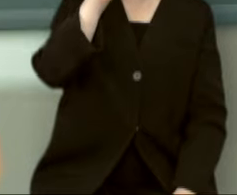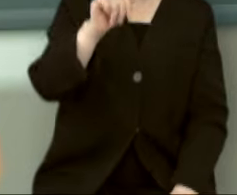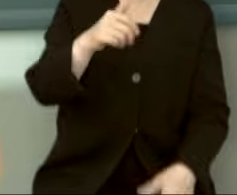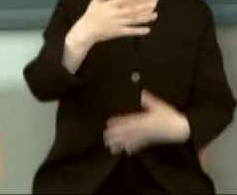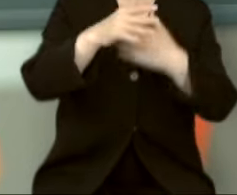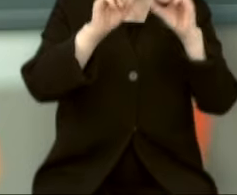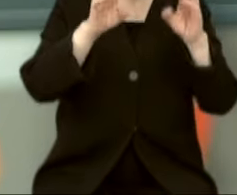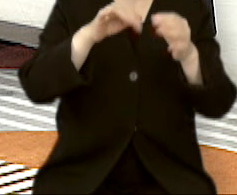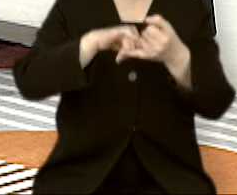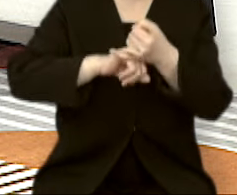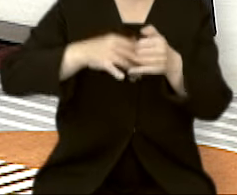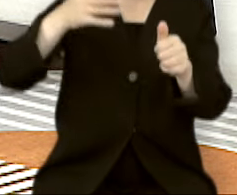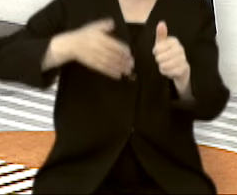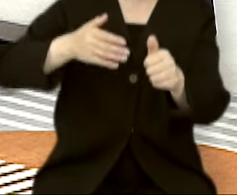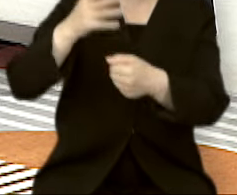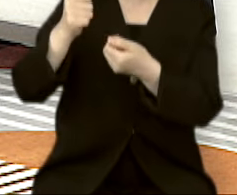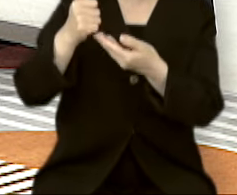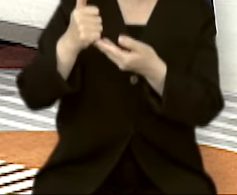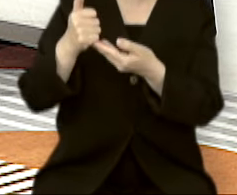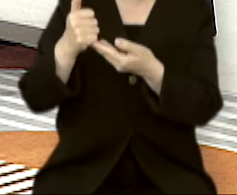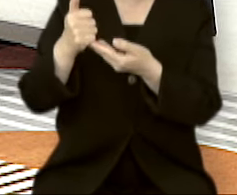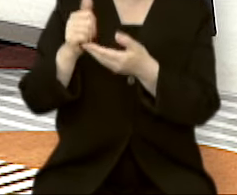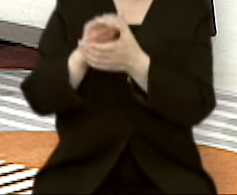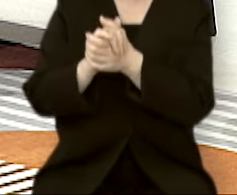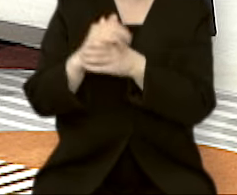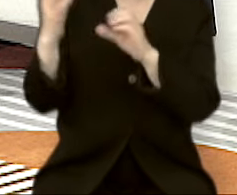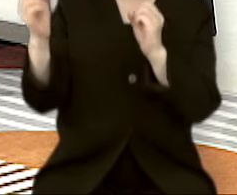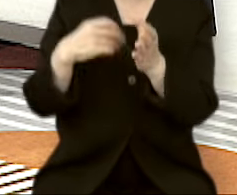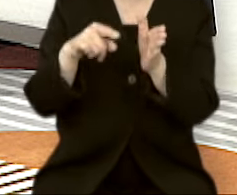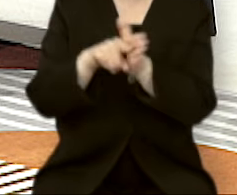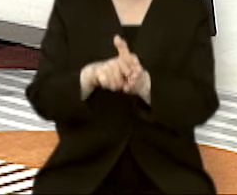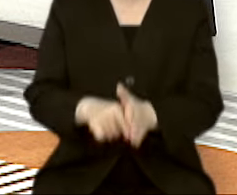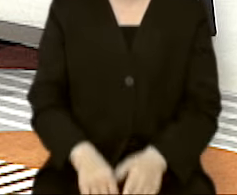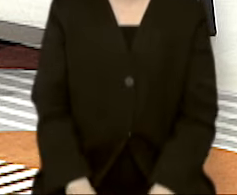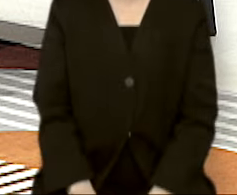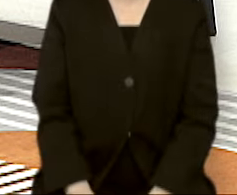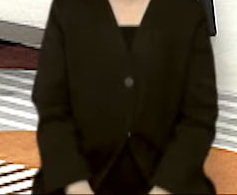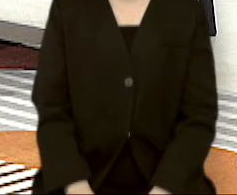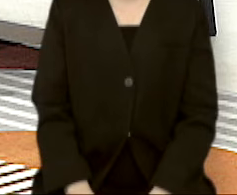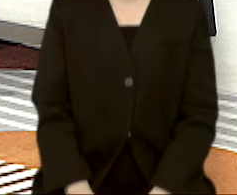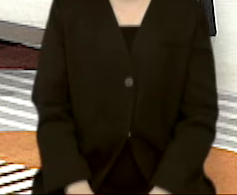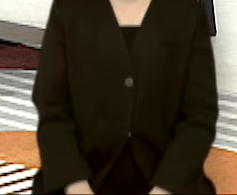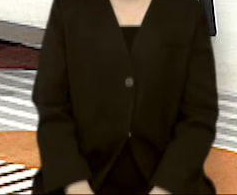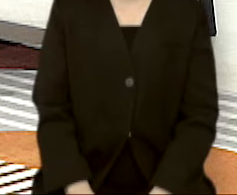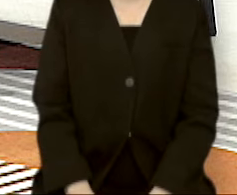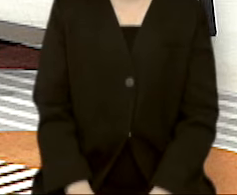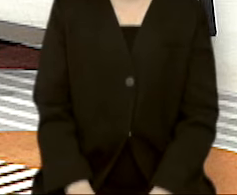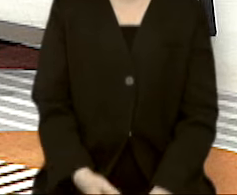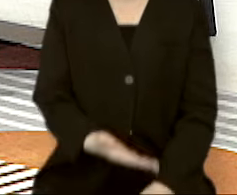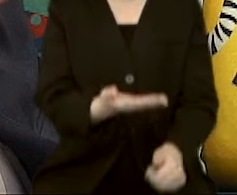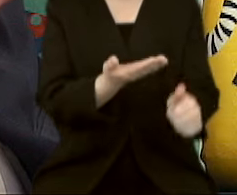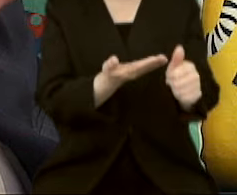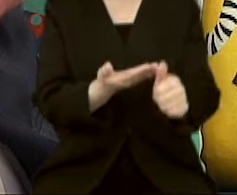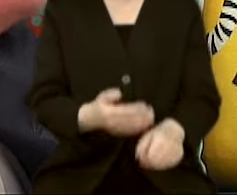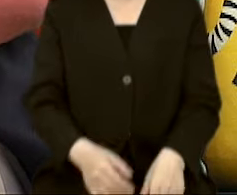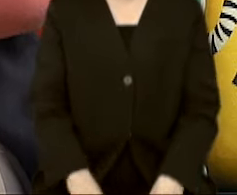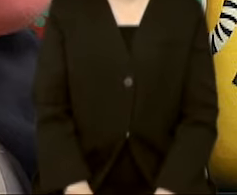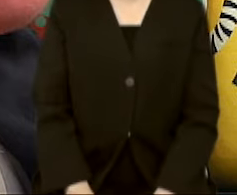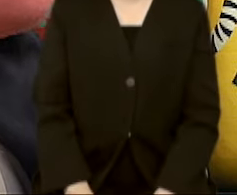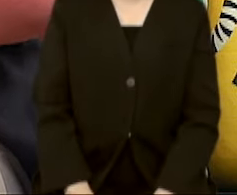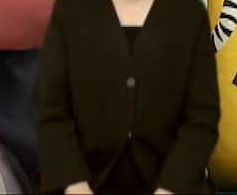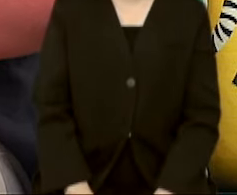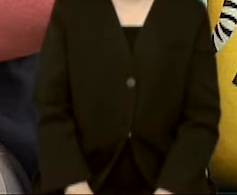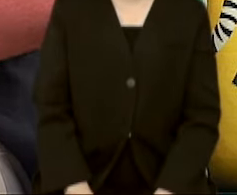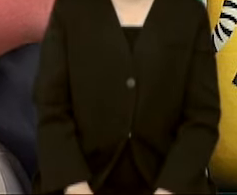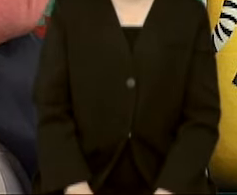하셨으면 좋겠습니다. 네, 하나님 기도에 꼭 응답해 주실 거라고 믿습니다. 루스기 선교사님도 기도 제목